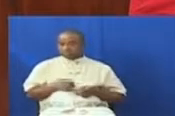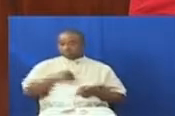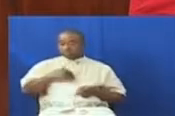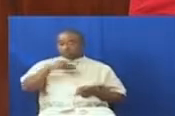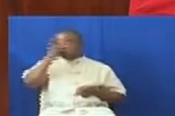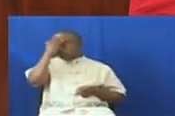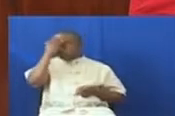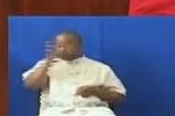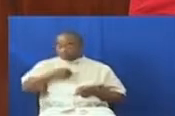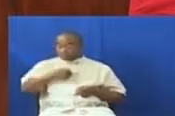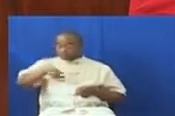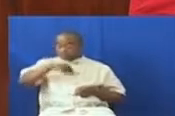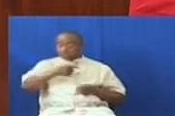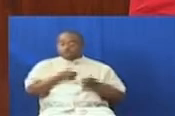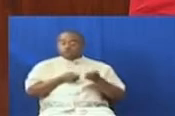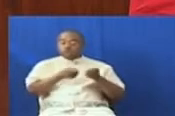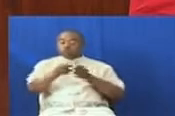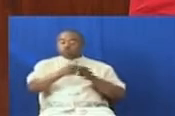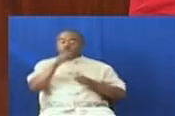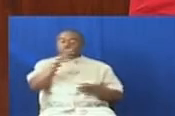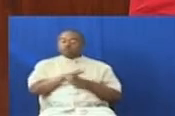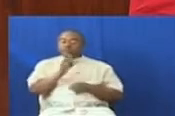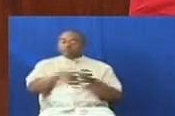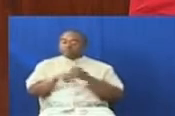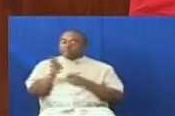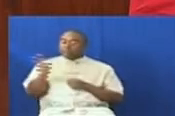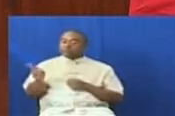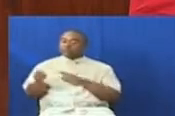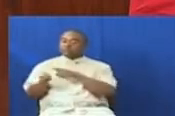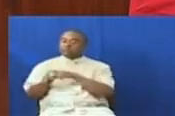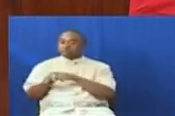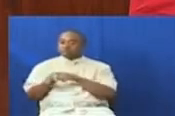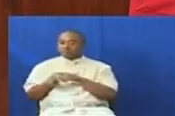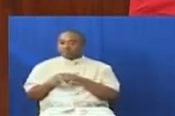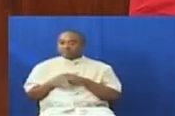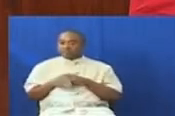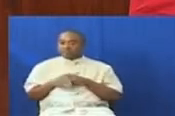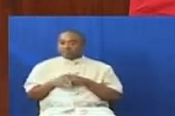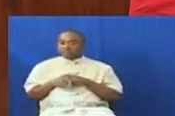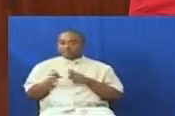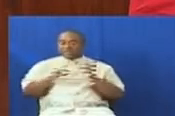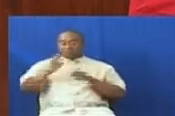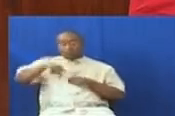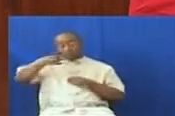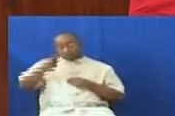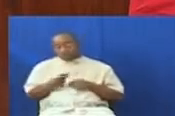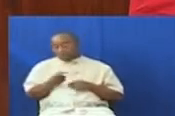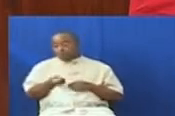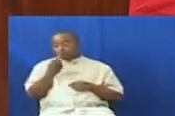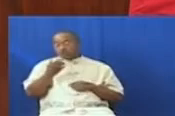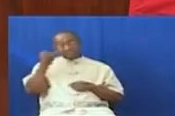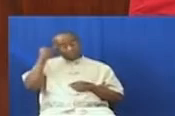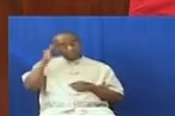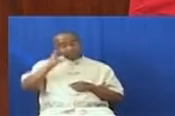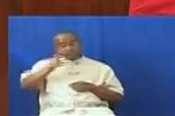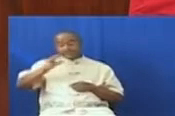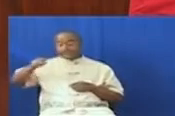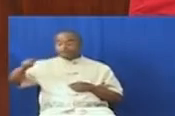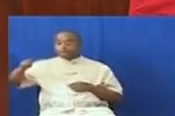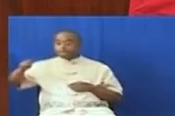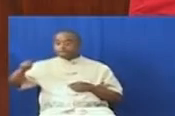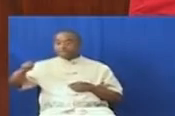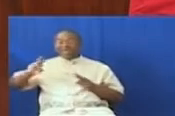wakurugenzi wengi ukifuatilia kwenye halmashauri zetu ni wale ambao labda walishindwa kura za maoni za CCM au walifanya jambo